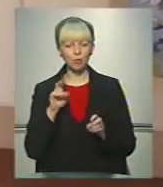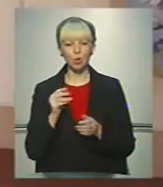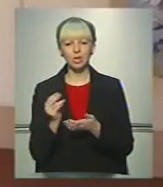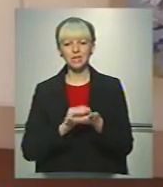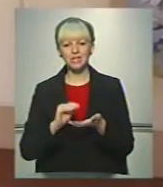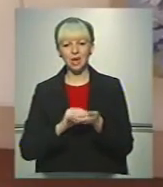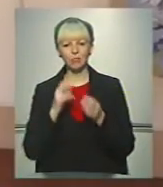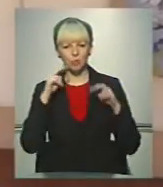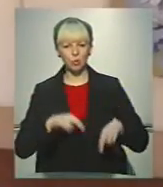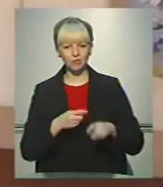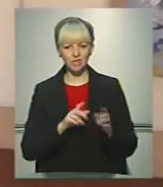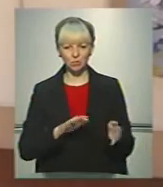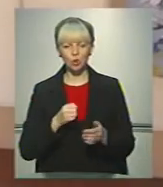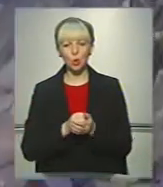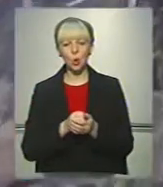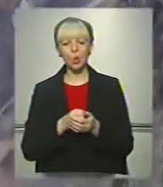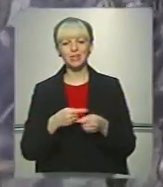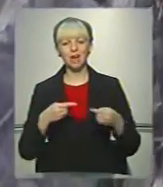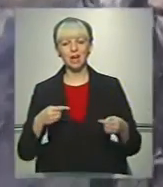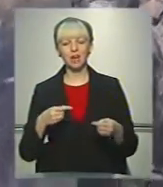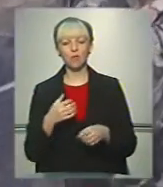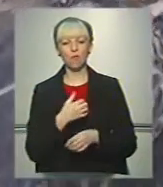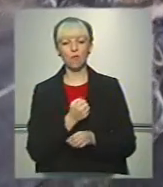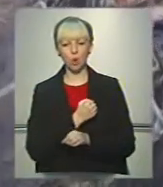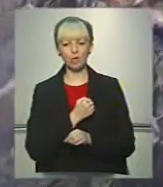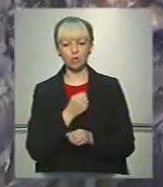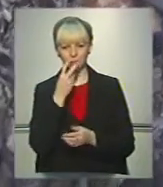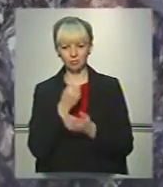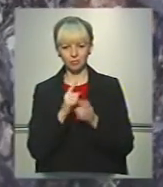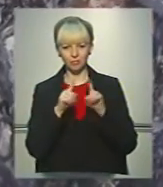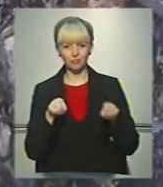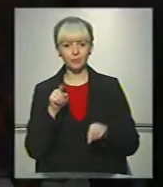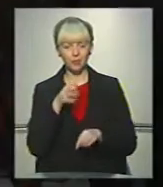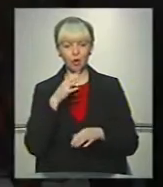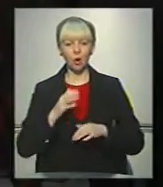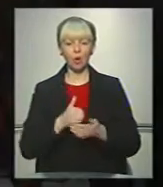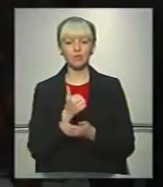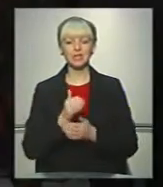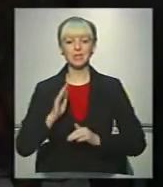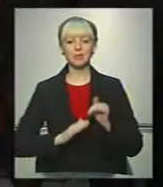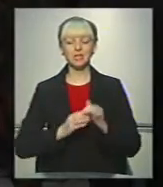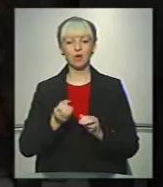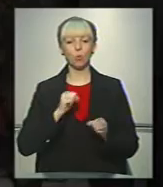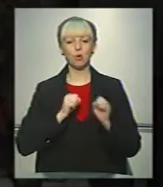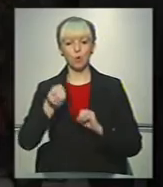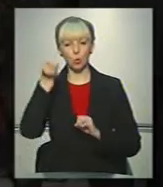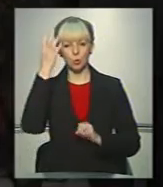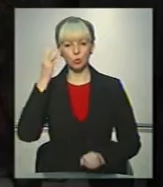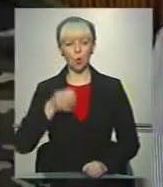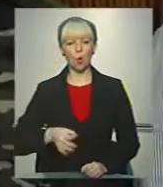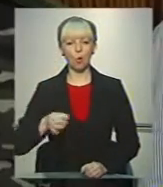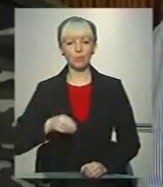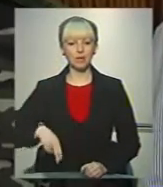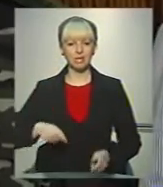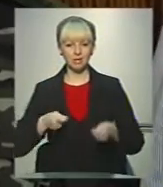записів очевидців тих подій і до знаряддя воїнів, зображених на полотнах. Тим часом головний спеціаліст управління культури Чернівецької